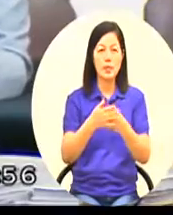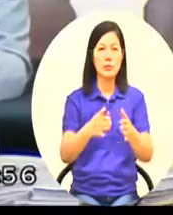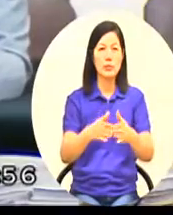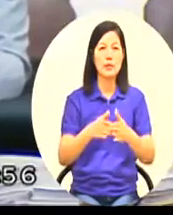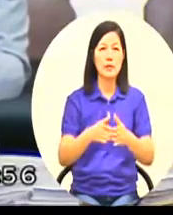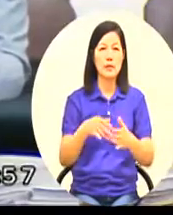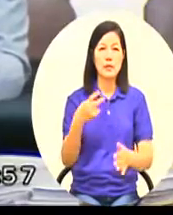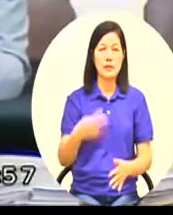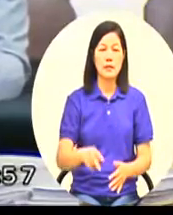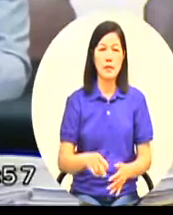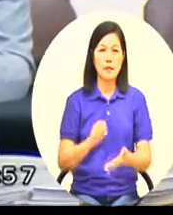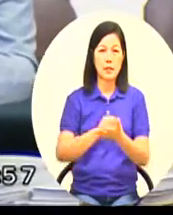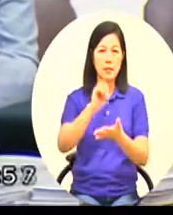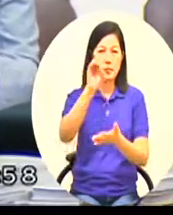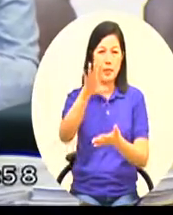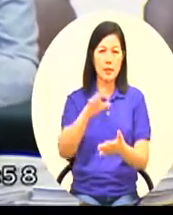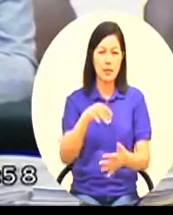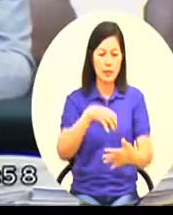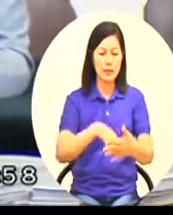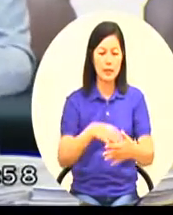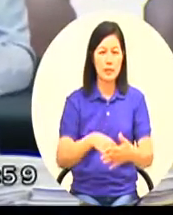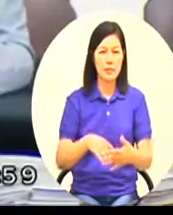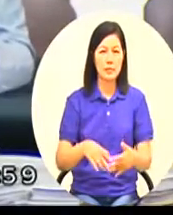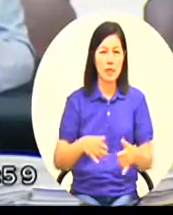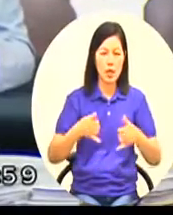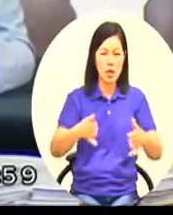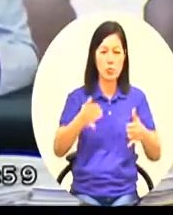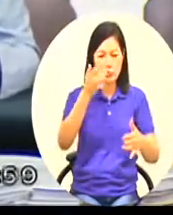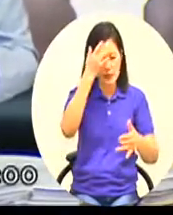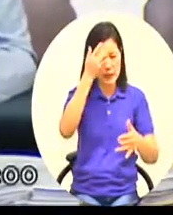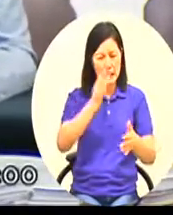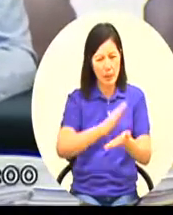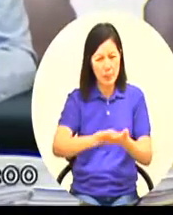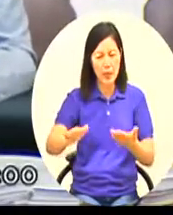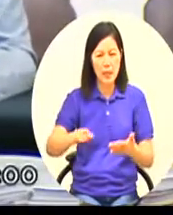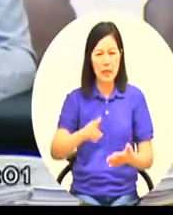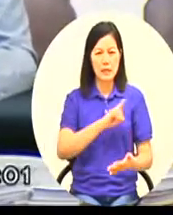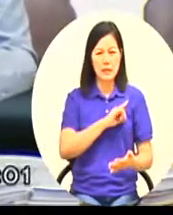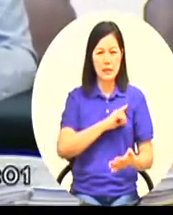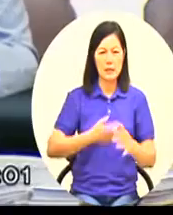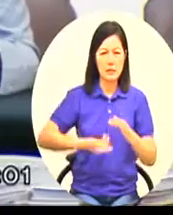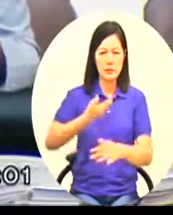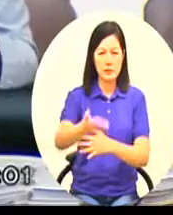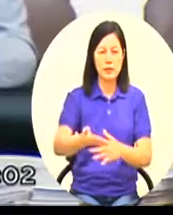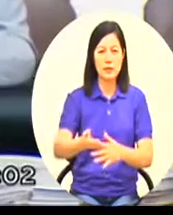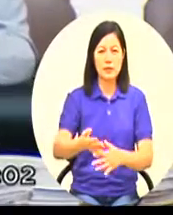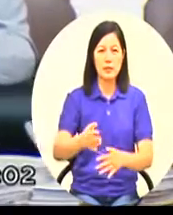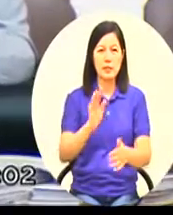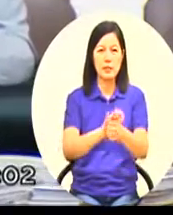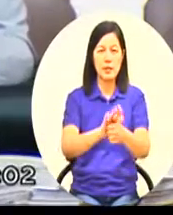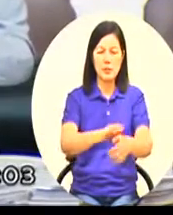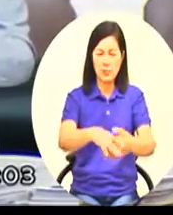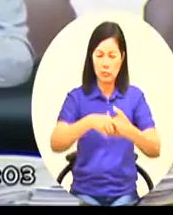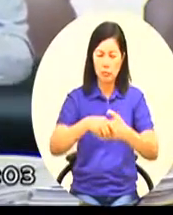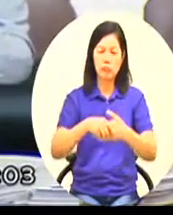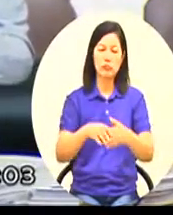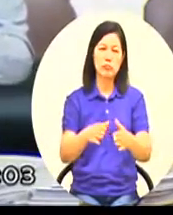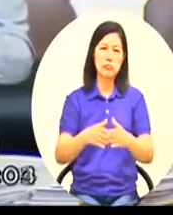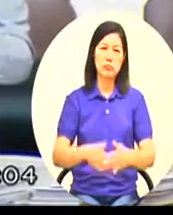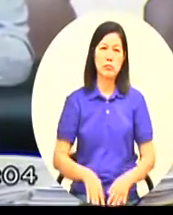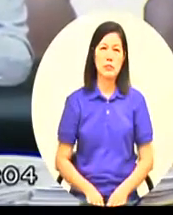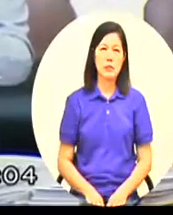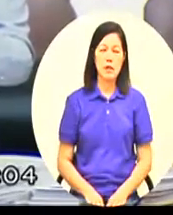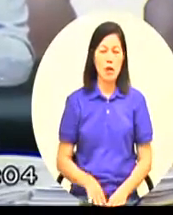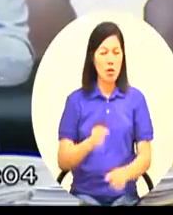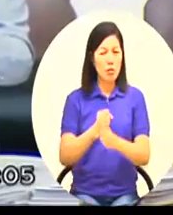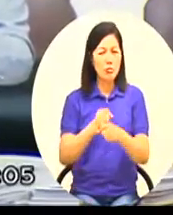长的报告里面也有看到说还要排除路障，甚至要舍身救己，这个都要去做啊！一丁康奎已经这